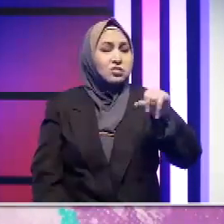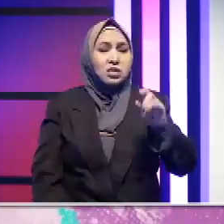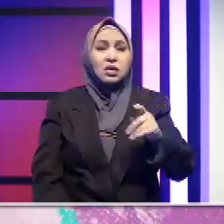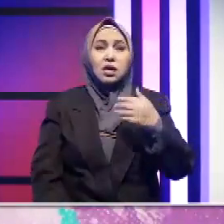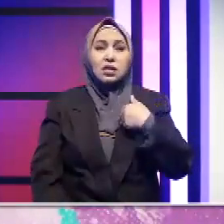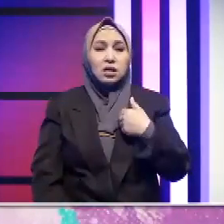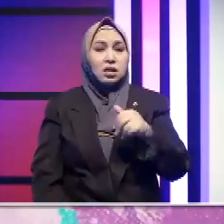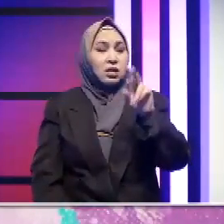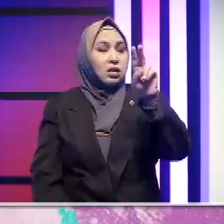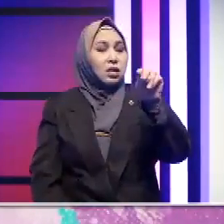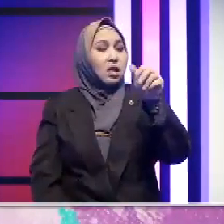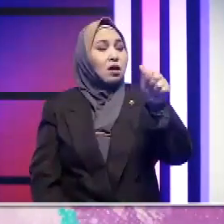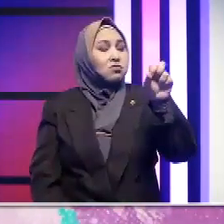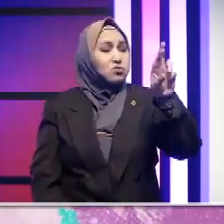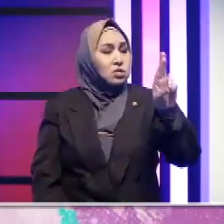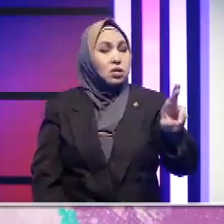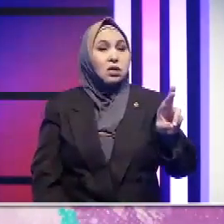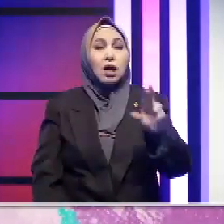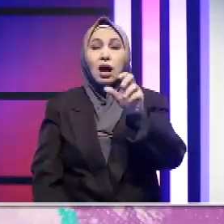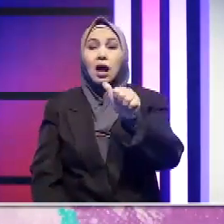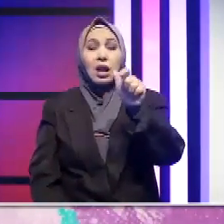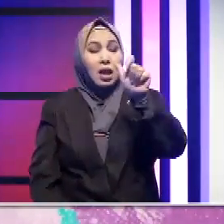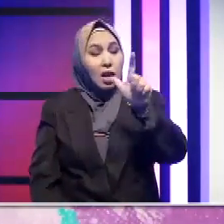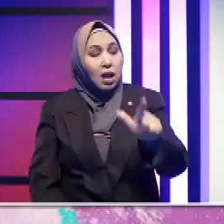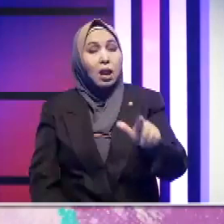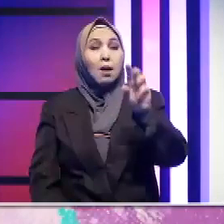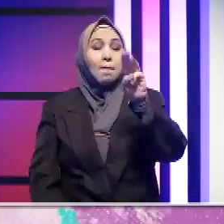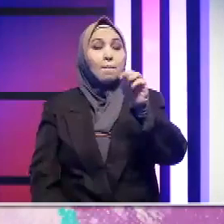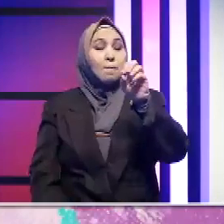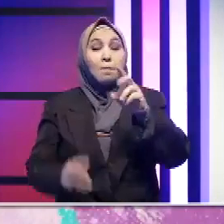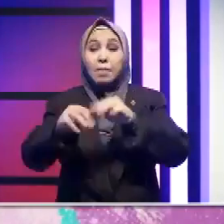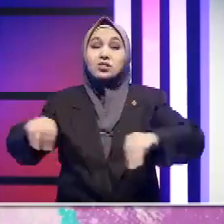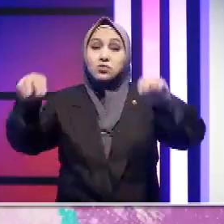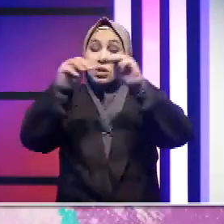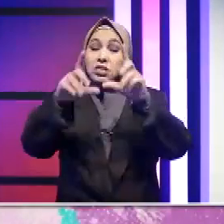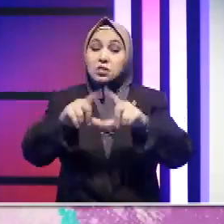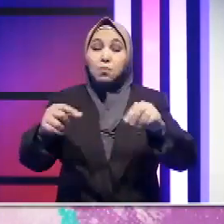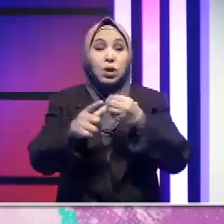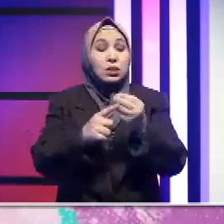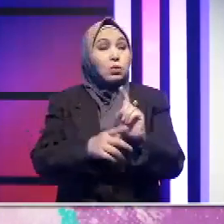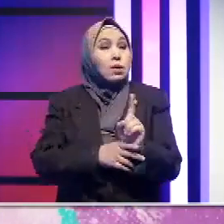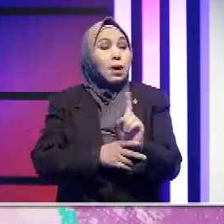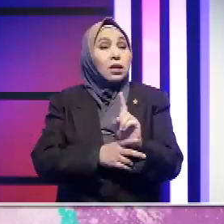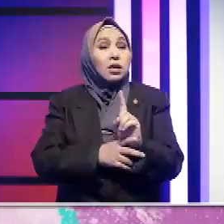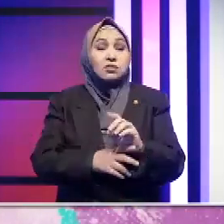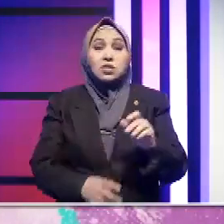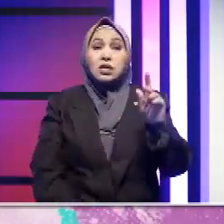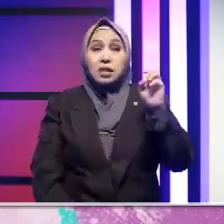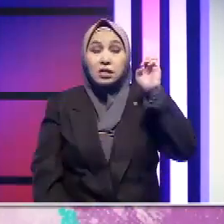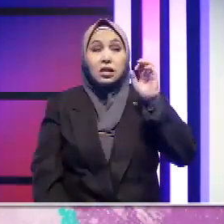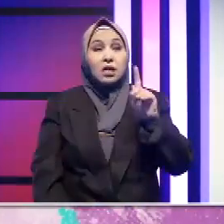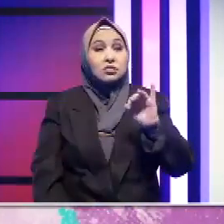an-nas surah al-mulk Mouse ini syakhsul dekat Jepen kroto rekaman ini ckj